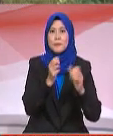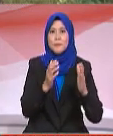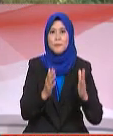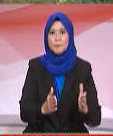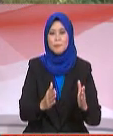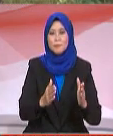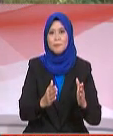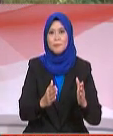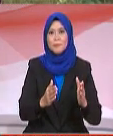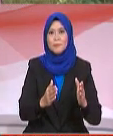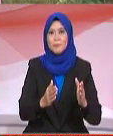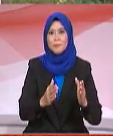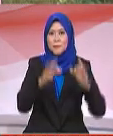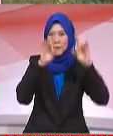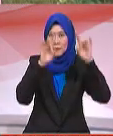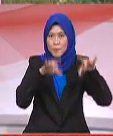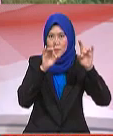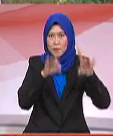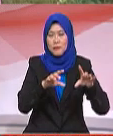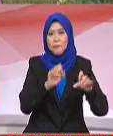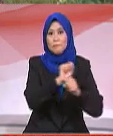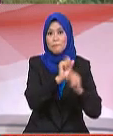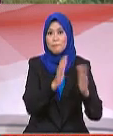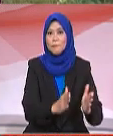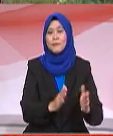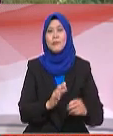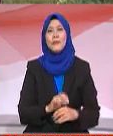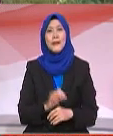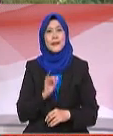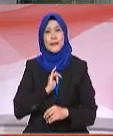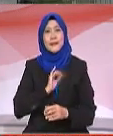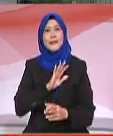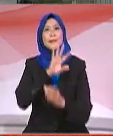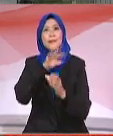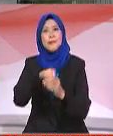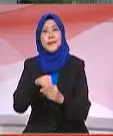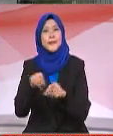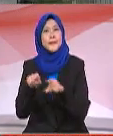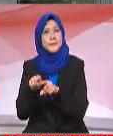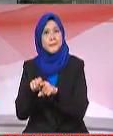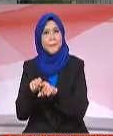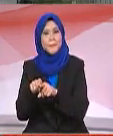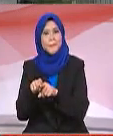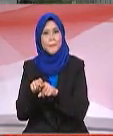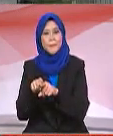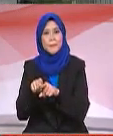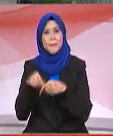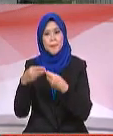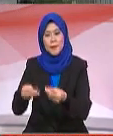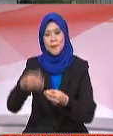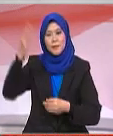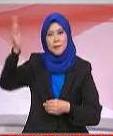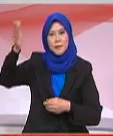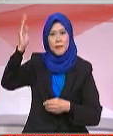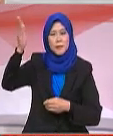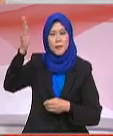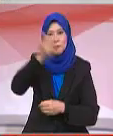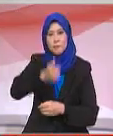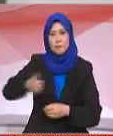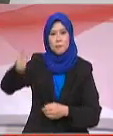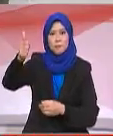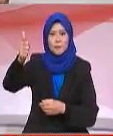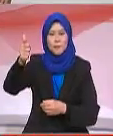petugas-petugas peperiksaan, dan saya sendiri terlibatlah dengan memberi taklimat kepada